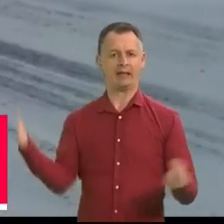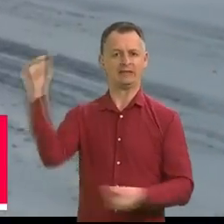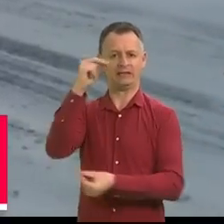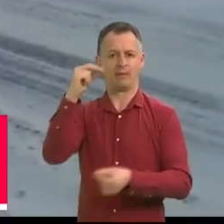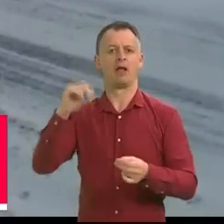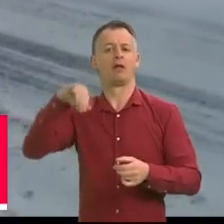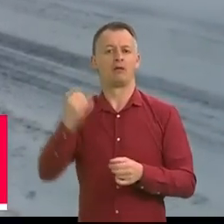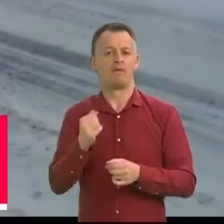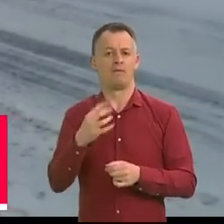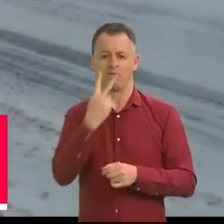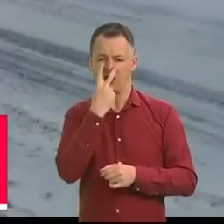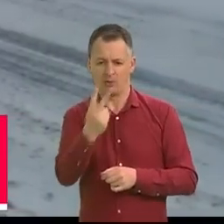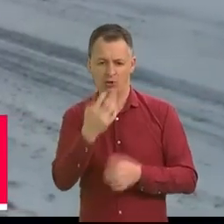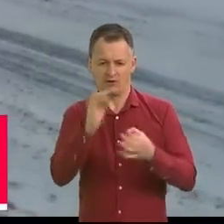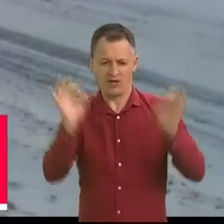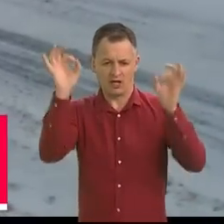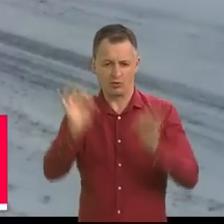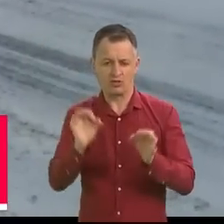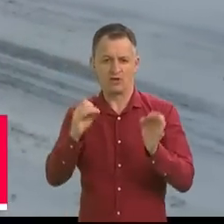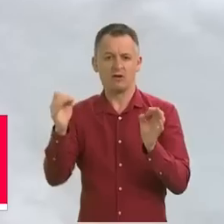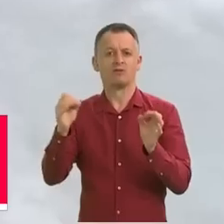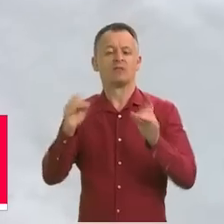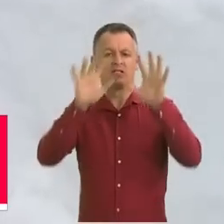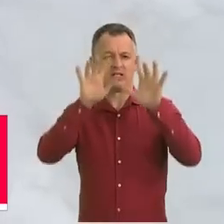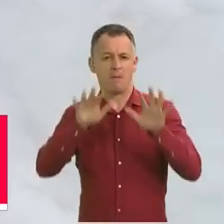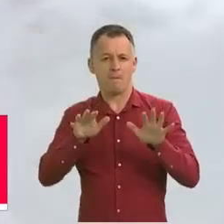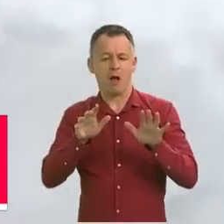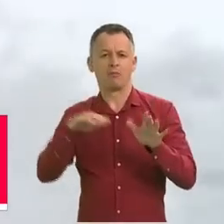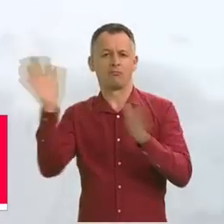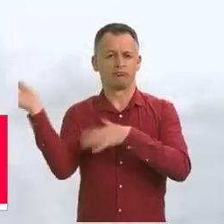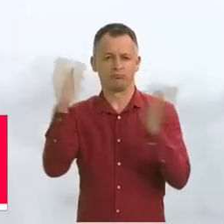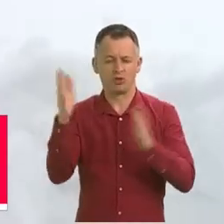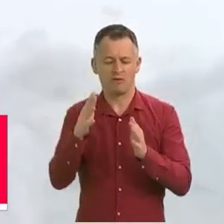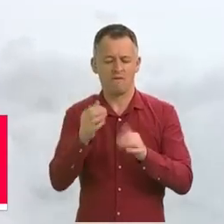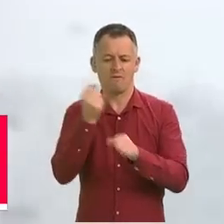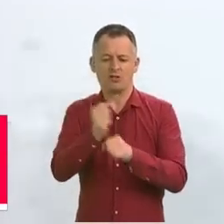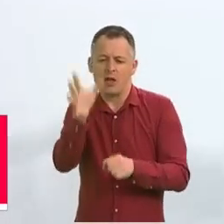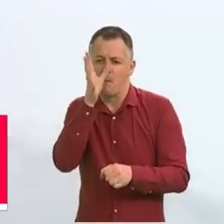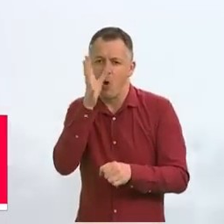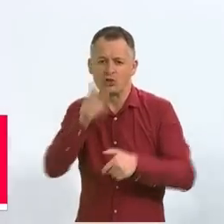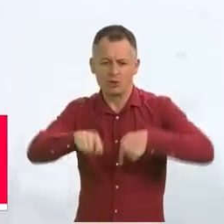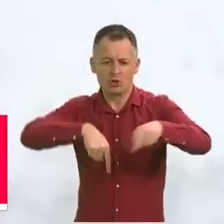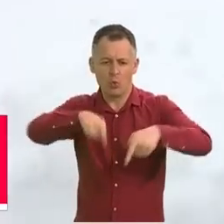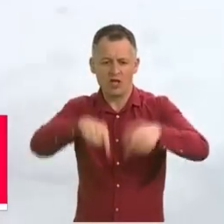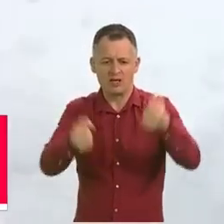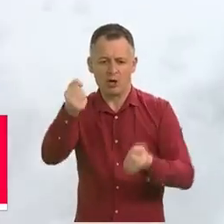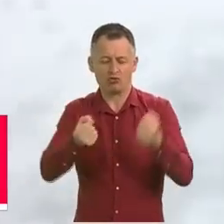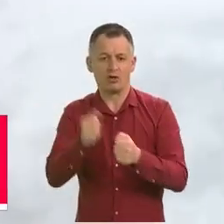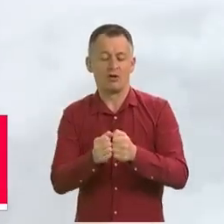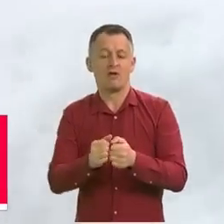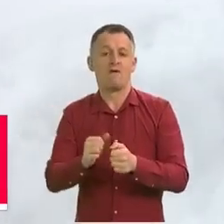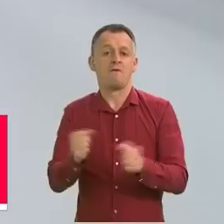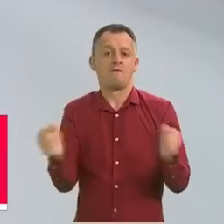va fi extrem de redusă, iar zăpada viscolită va face aproape imposibilă circulația. Frigul a bătut peste țară, a făcut și